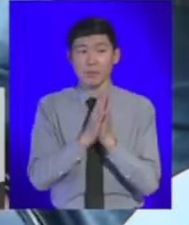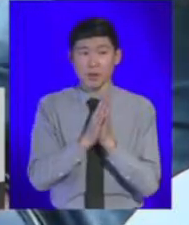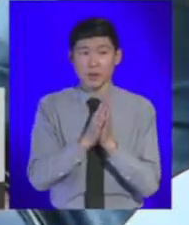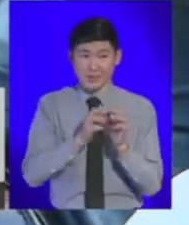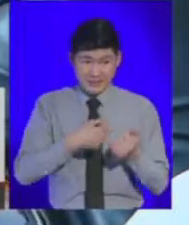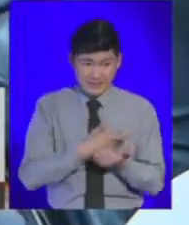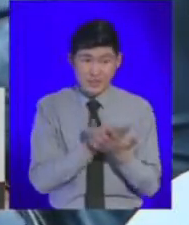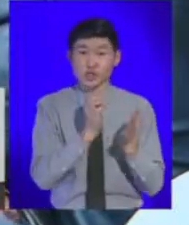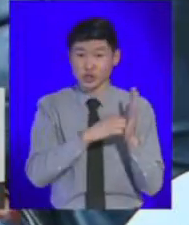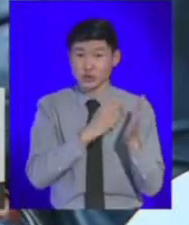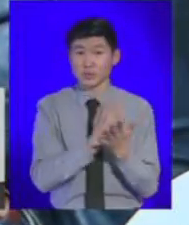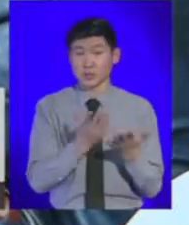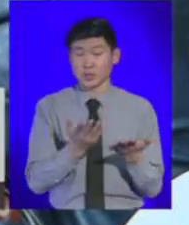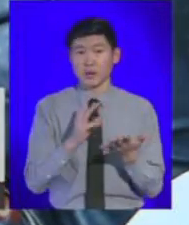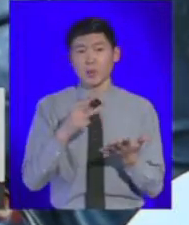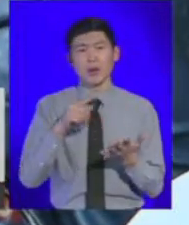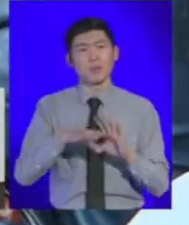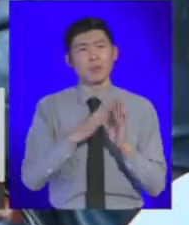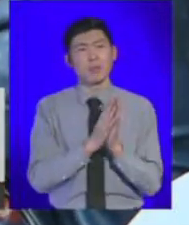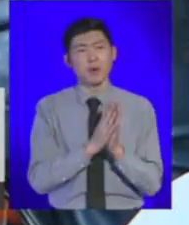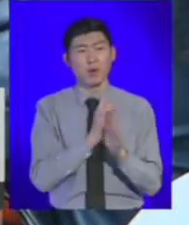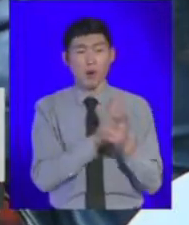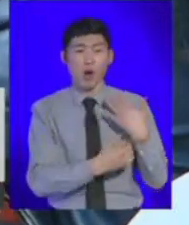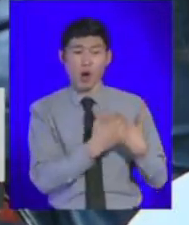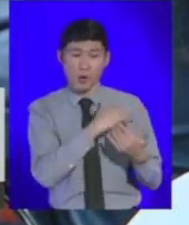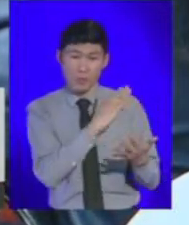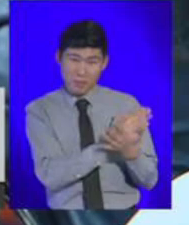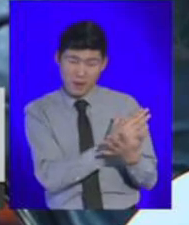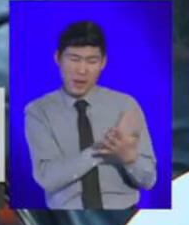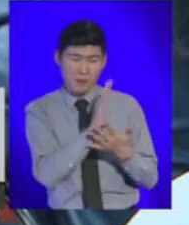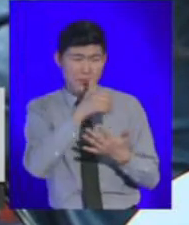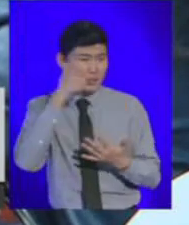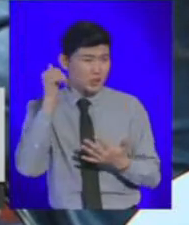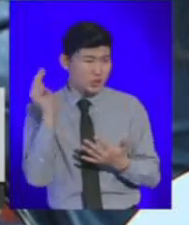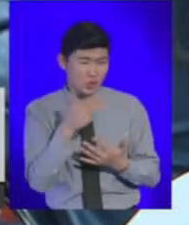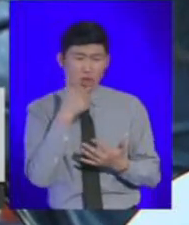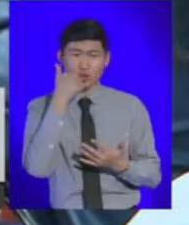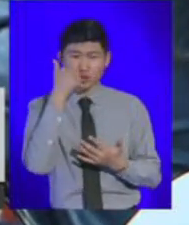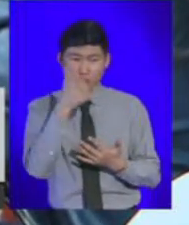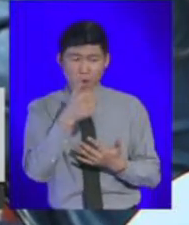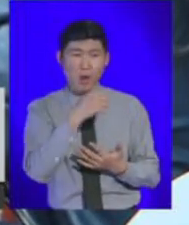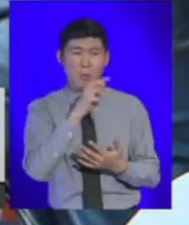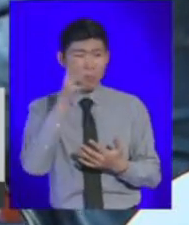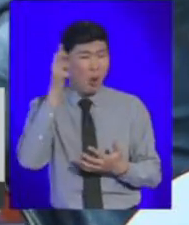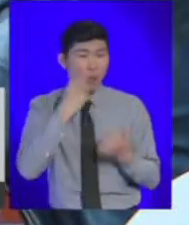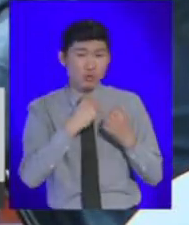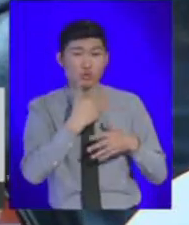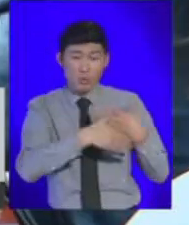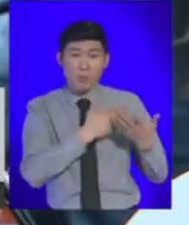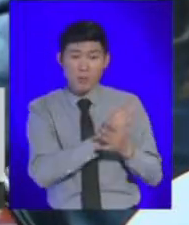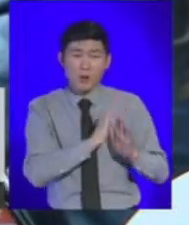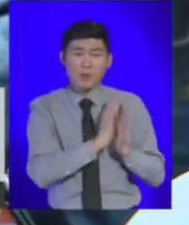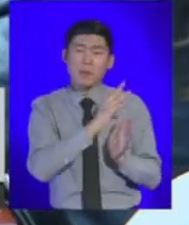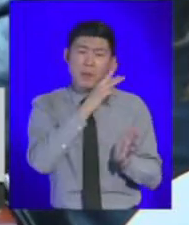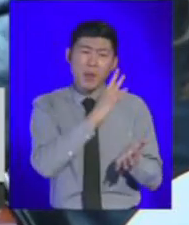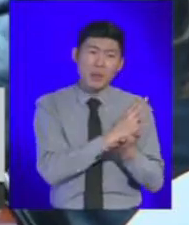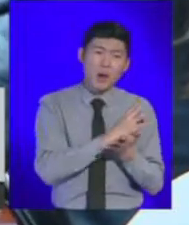байхгүй. Магадгүй энэ 219 оны хүний оронд үнэхээр сайн болсон үчиг явсан бол гэрээд их өрөндөө юу их юмсэн бэ гэдэг нь бас